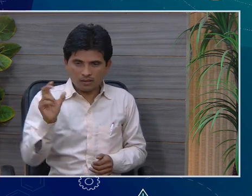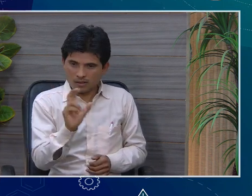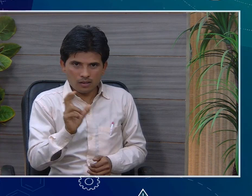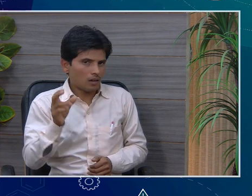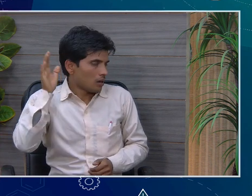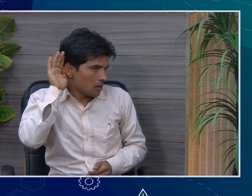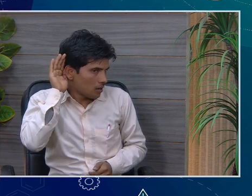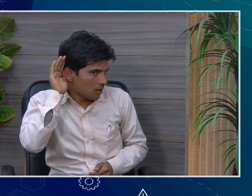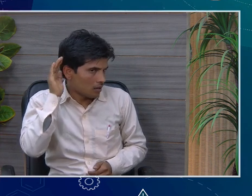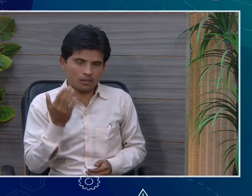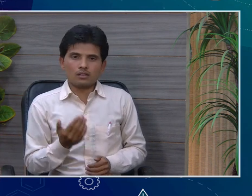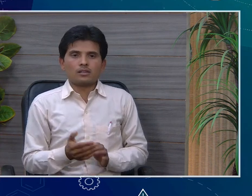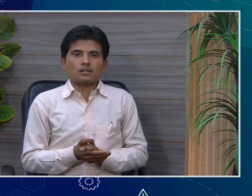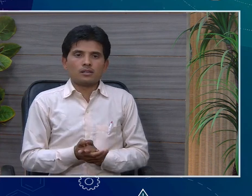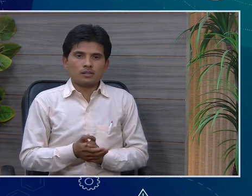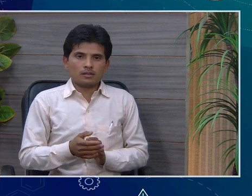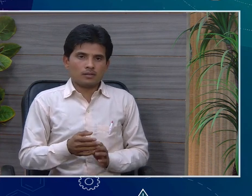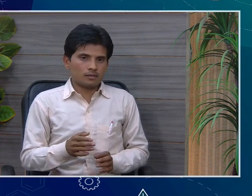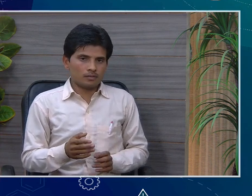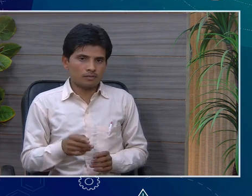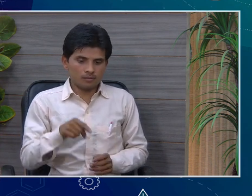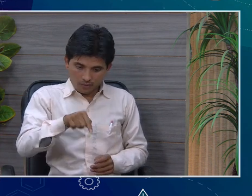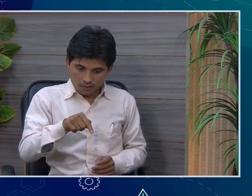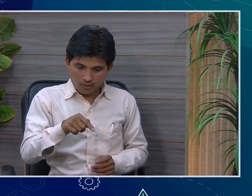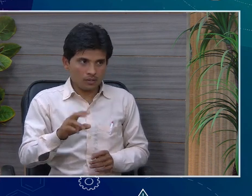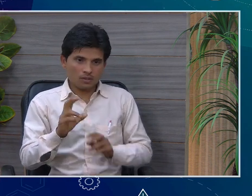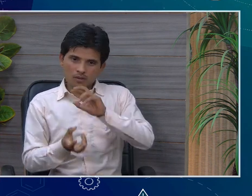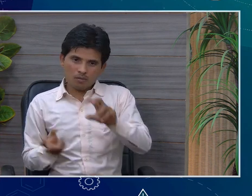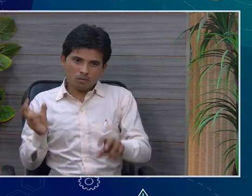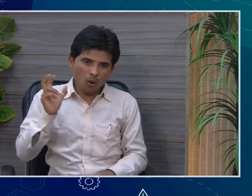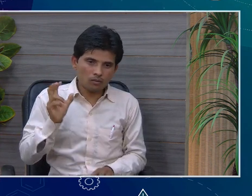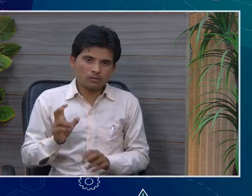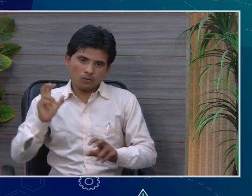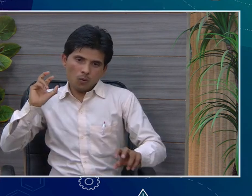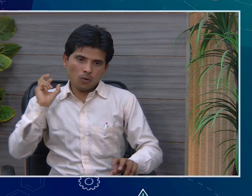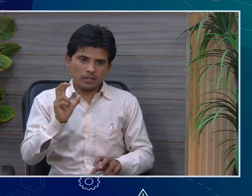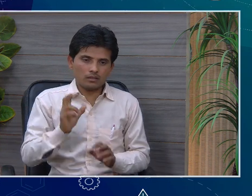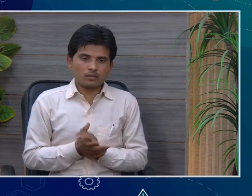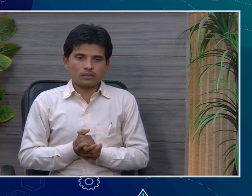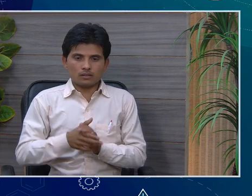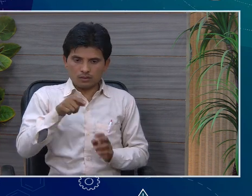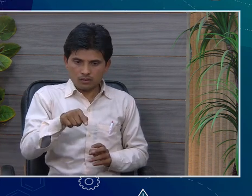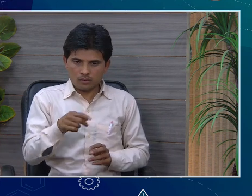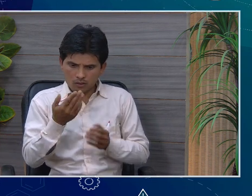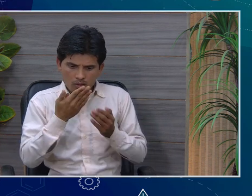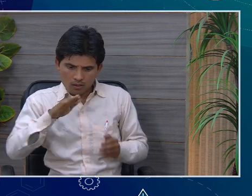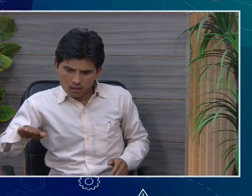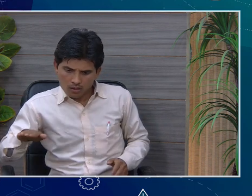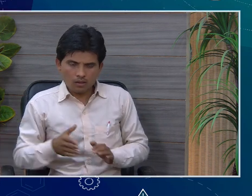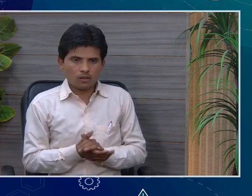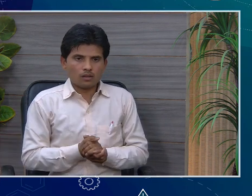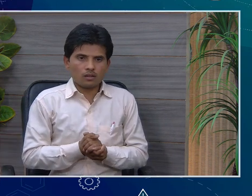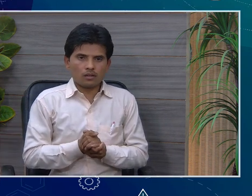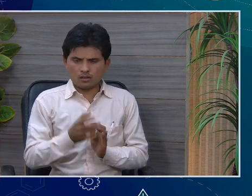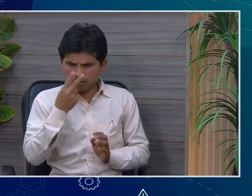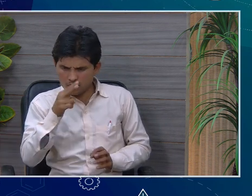वह आवाज़ आती है तो जब यह बॉल फेंकी जाती है तो वह चली जो अगर कोई बच्चा जो देख सकता